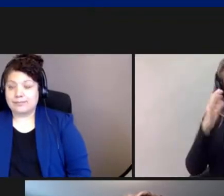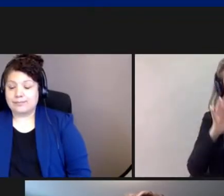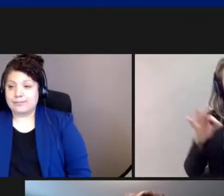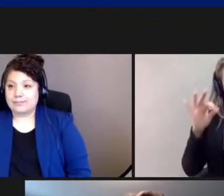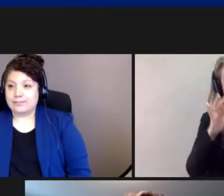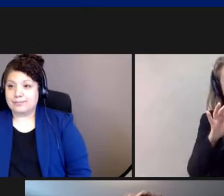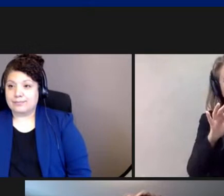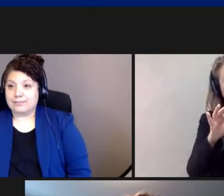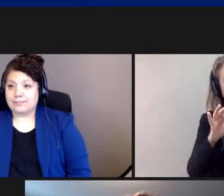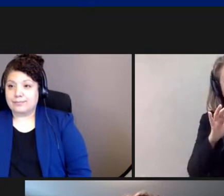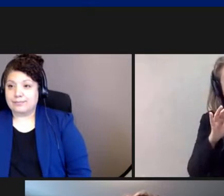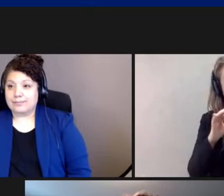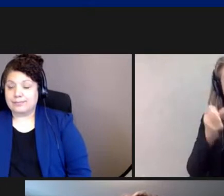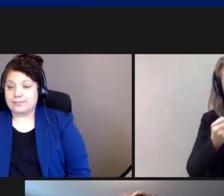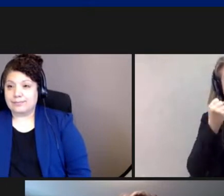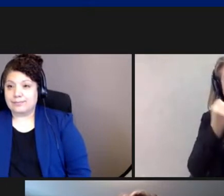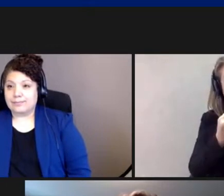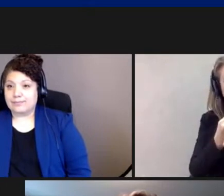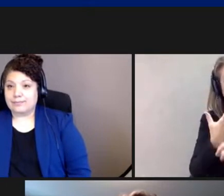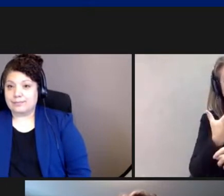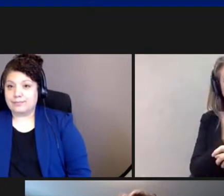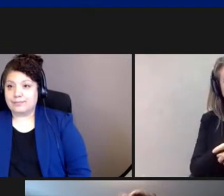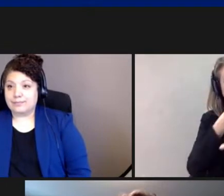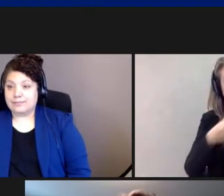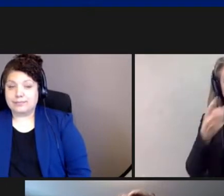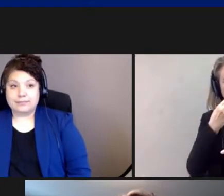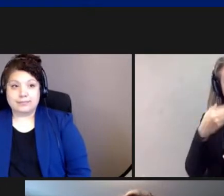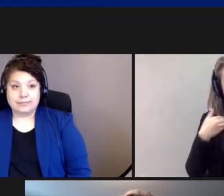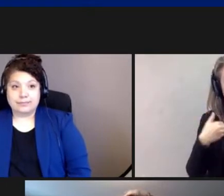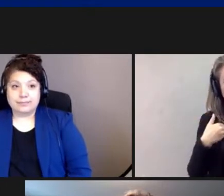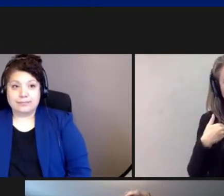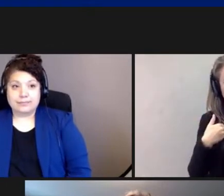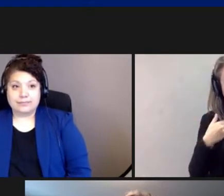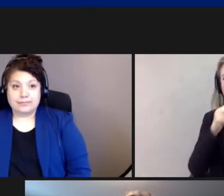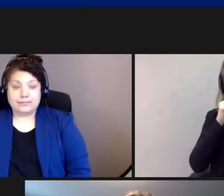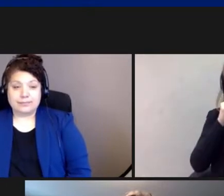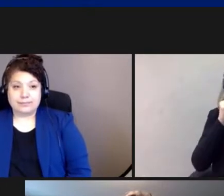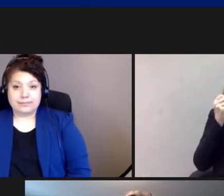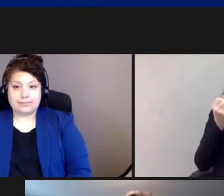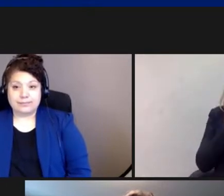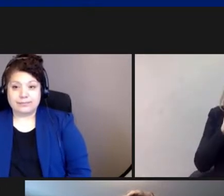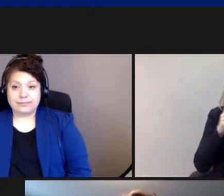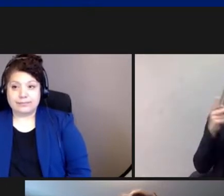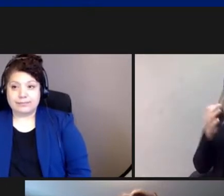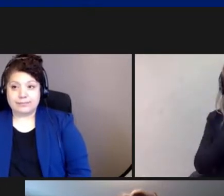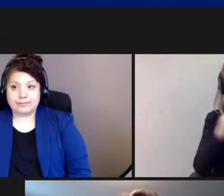pourquoi l'importance de se faire vacciner pour la grippe cette année. On sait que c'est pas tout le monde qui y allait à toutes les années, là.